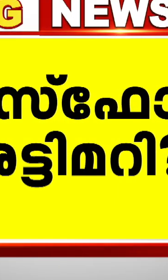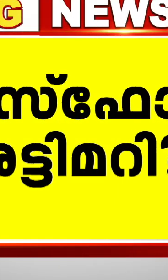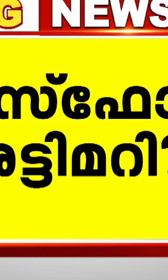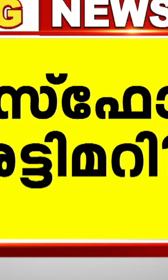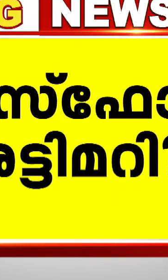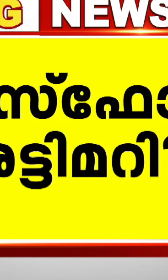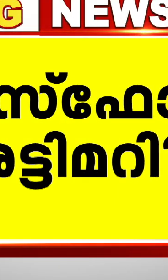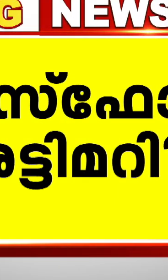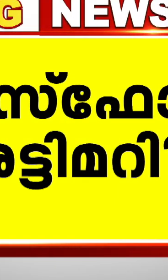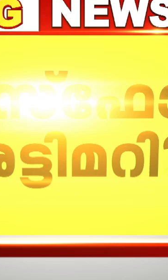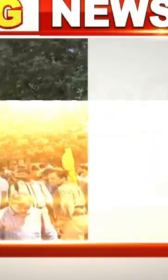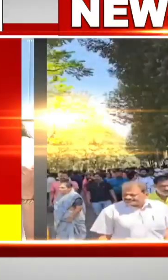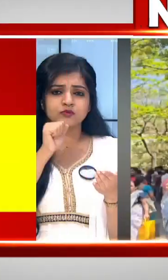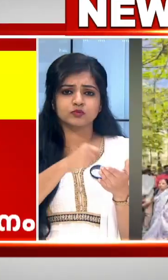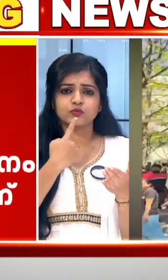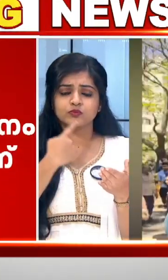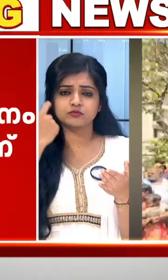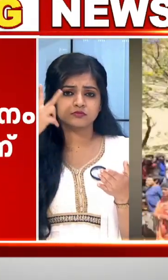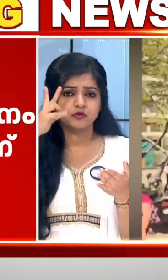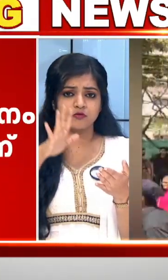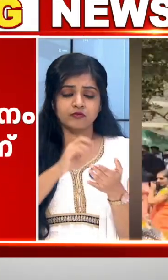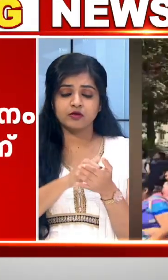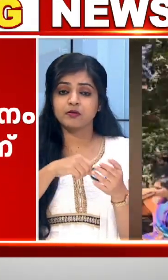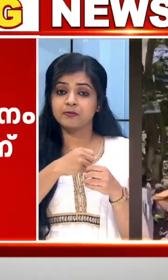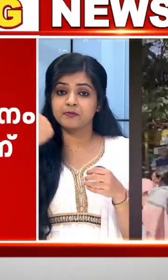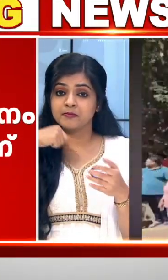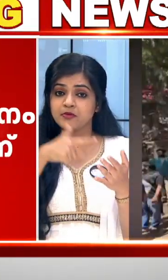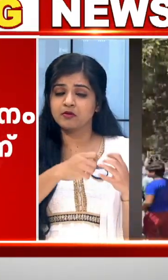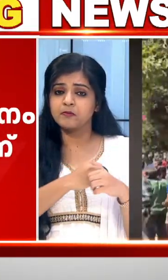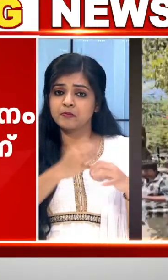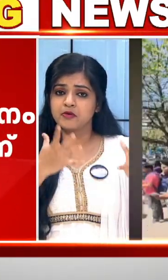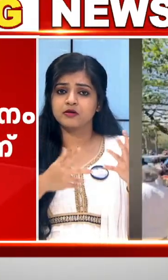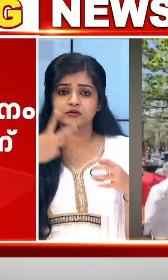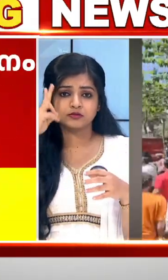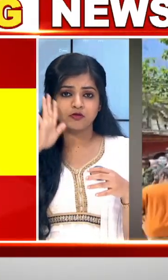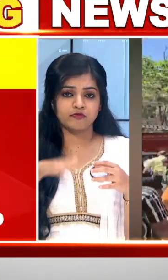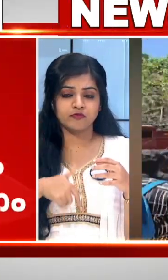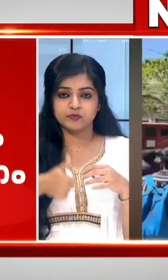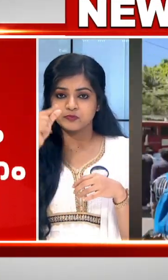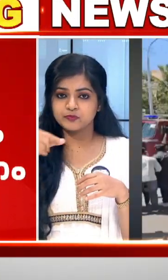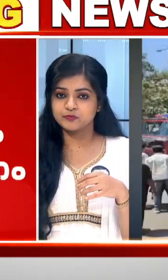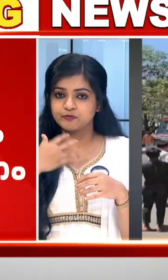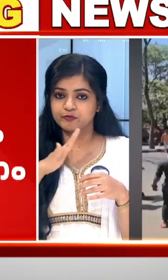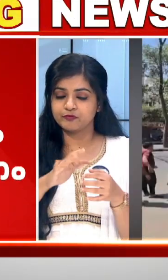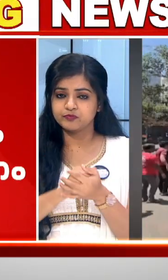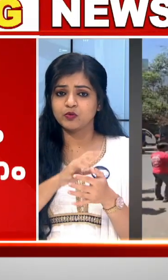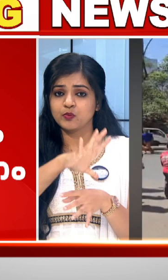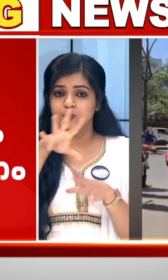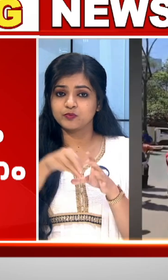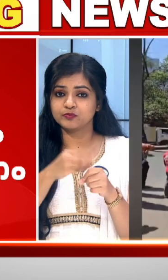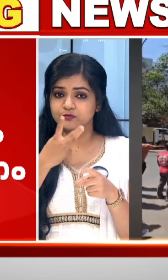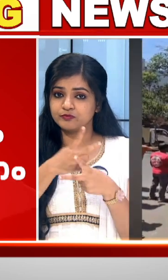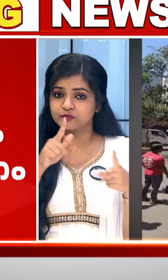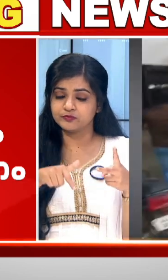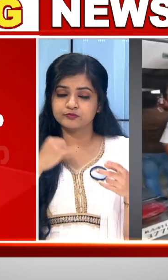സാഹചര്യത്തിലാണ് ബാഗ് അവിടെ കണ്ടത്, ആ ബാഗിൽ നിന്നാണ് സ്ഫോടനം ഉണ്ടായത് തുടങ്ങിയ കാര്യങ്ങളൊക്കെ ഈ ഉടമ തന്നെ പറയുന്നുണ്ട്. എന്തായാലും എല്ലാം ക്രോഡീകരിച്ചുകൊണ്ടുള്ള ഒരു അന്വേഷണത്തിൽ തന്നെയാണ് പോലീസ് ഇപ്പോൾ.